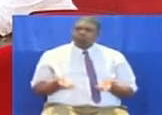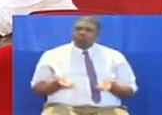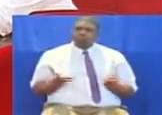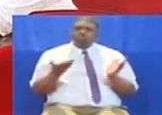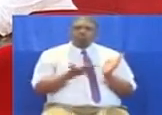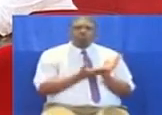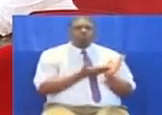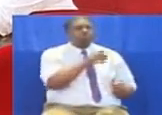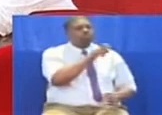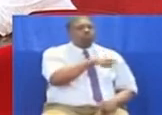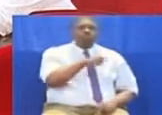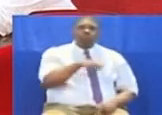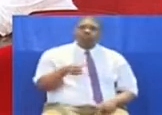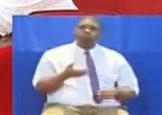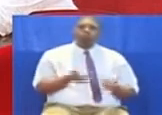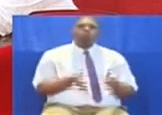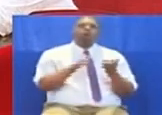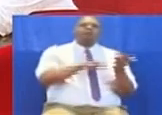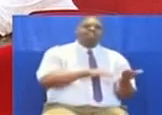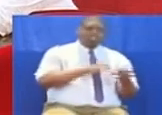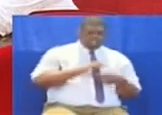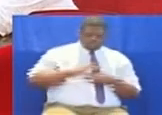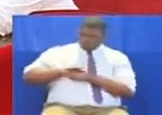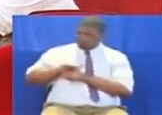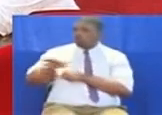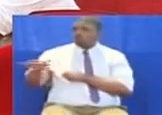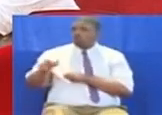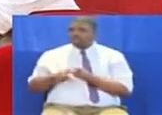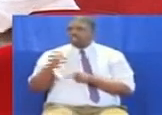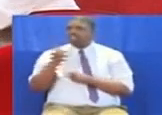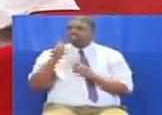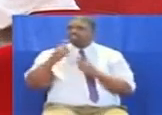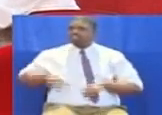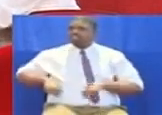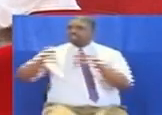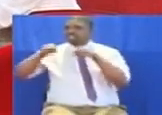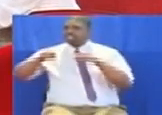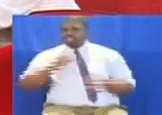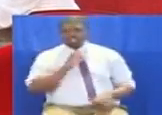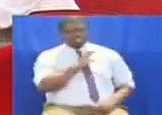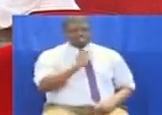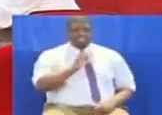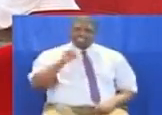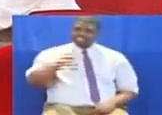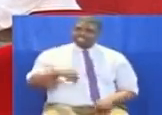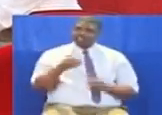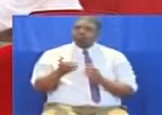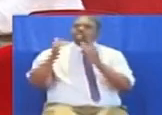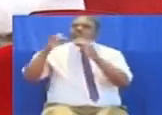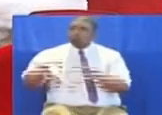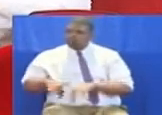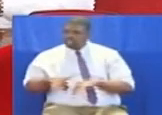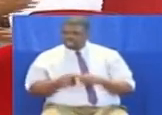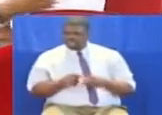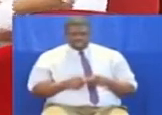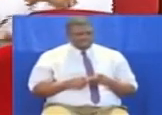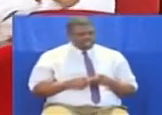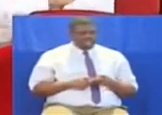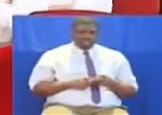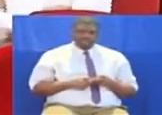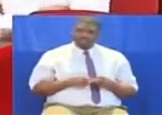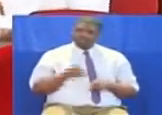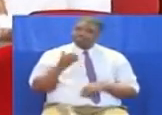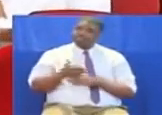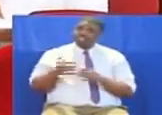wananchi wafe corona ili taifa lisitawalike, CCM sijui serikali ianguke. Unaona kabisa